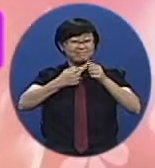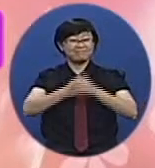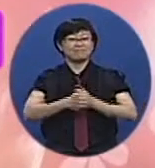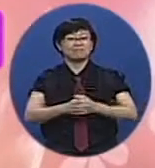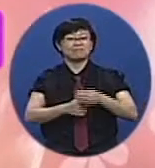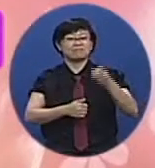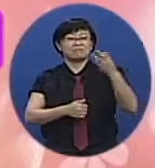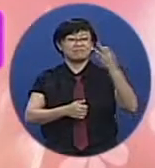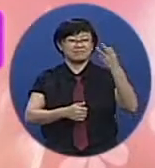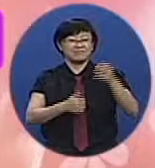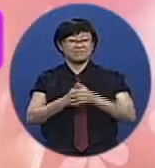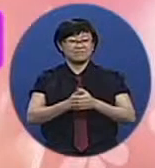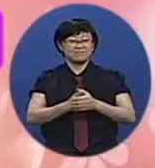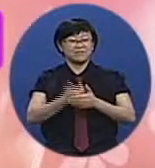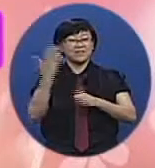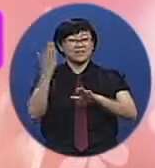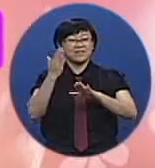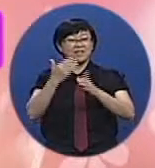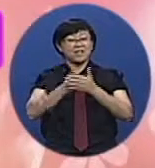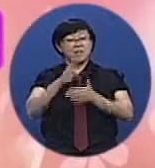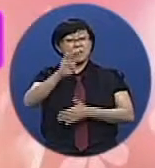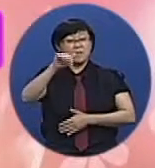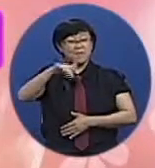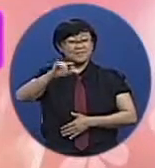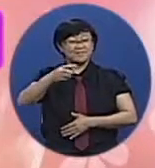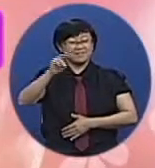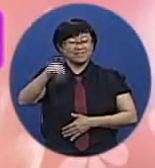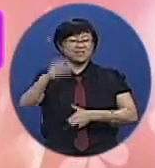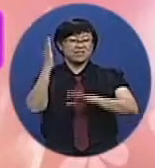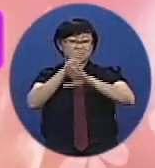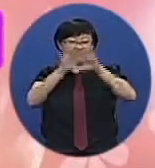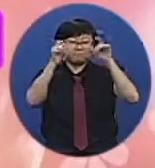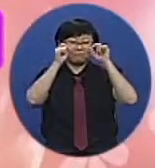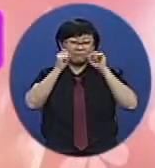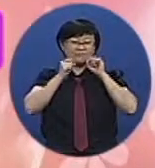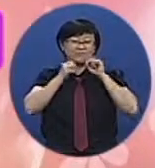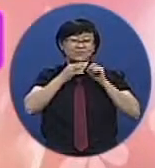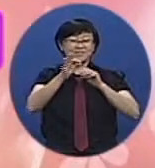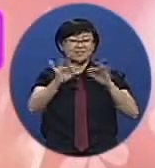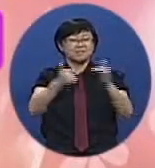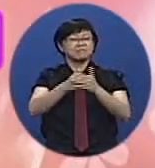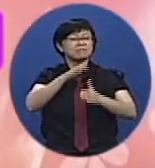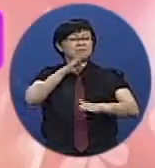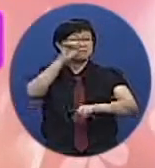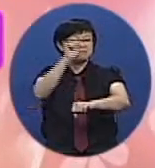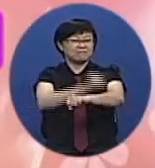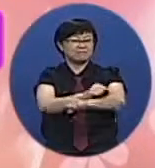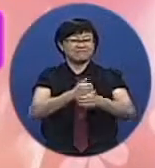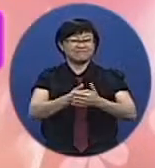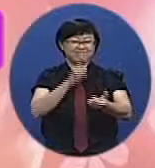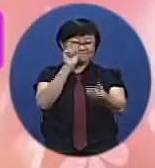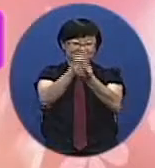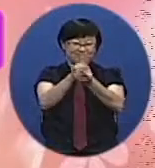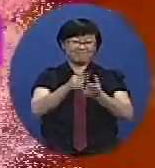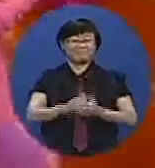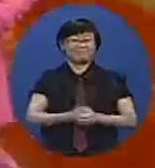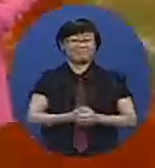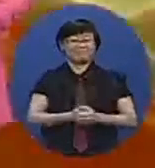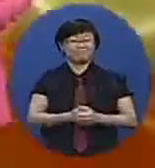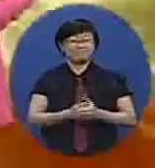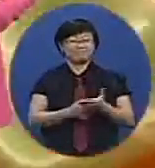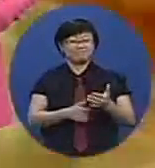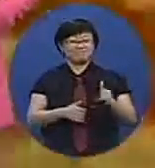아, 참가번호 13번 박철수님 하늘 눈물 네. 정말 잘하셨어요. 만나보겠습니다. 자, 네,